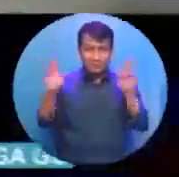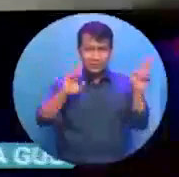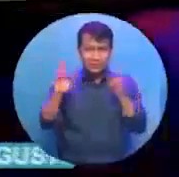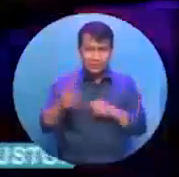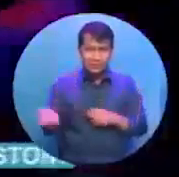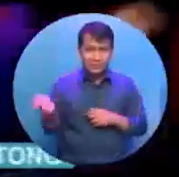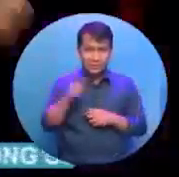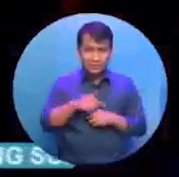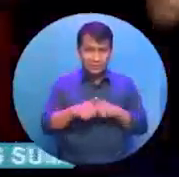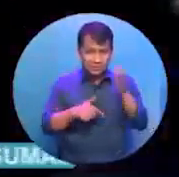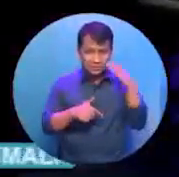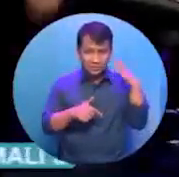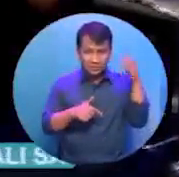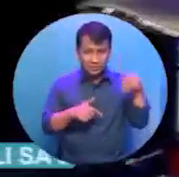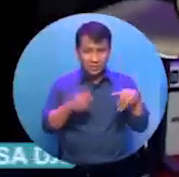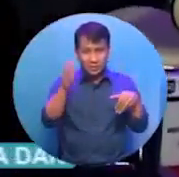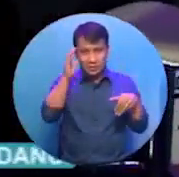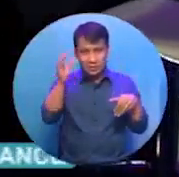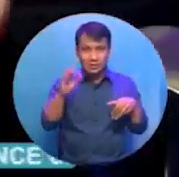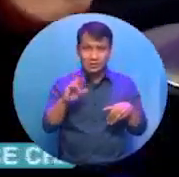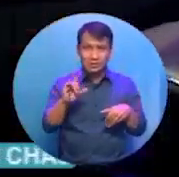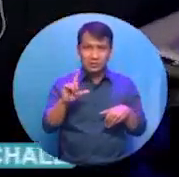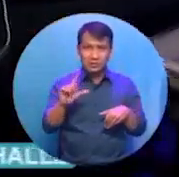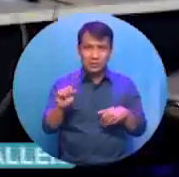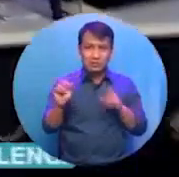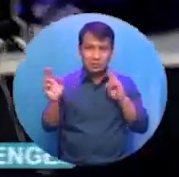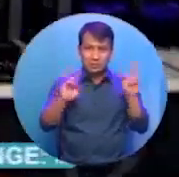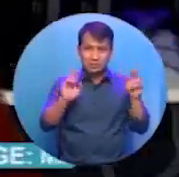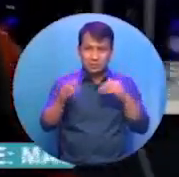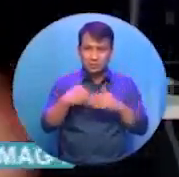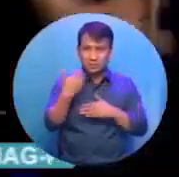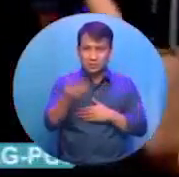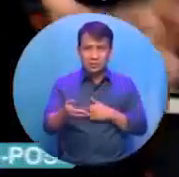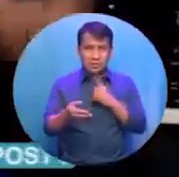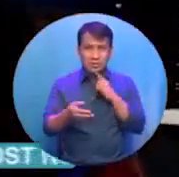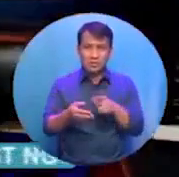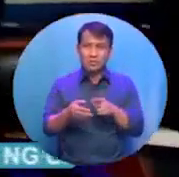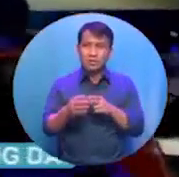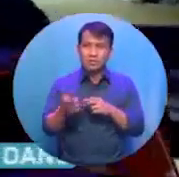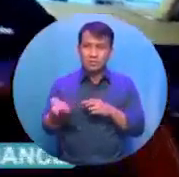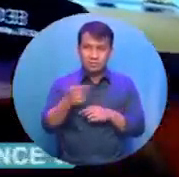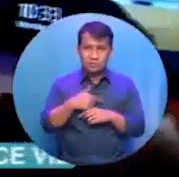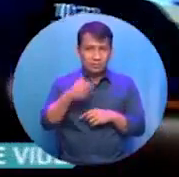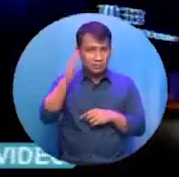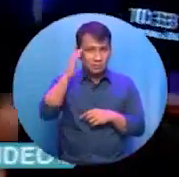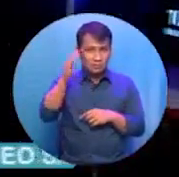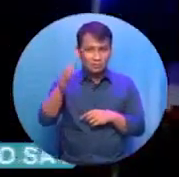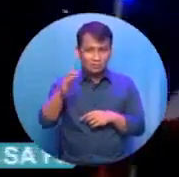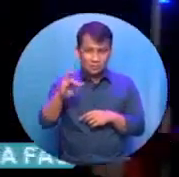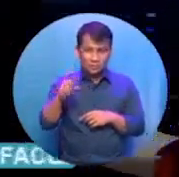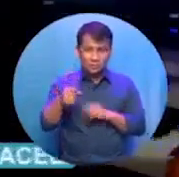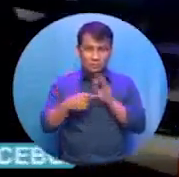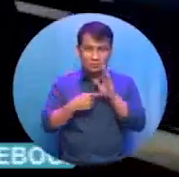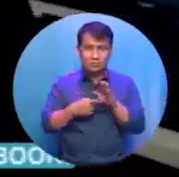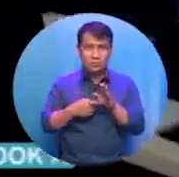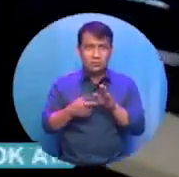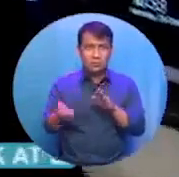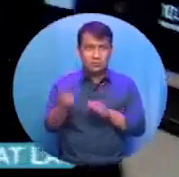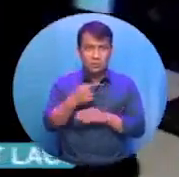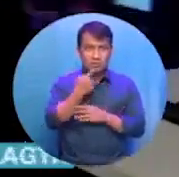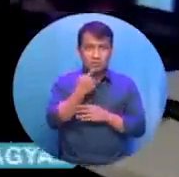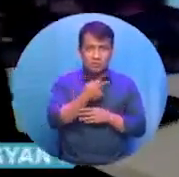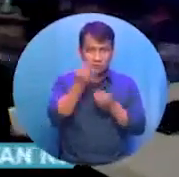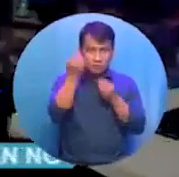ready, Kapitana Karen! Yes, Maring MJ, ready tayo! At ang Idol in Action, lalong-lalo na si Idol Rati